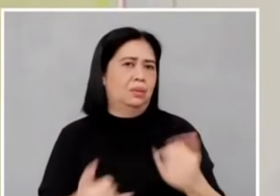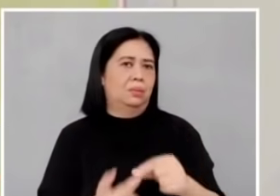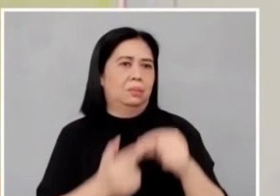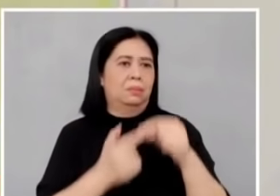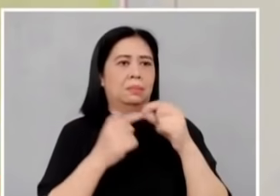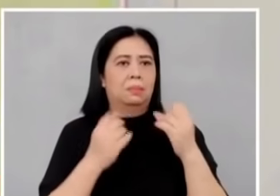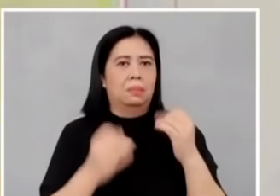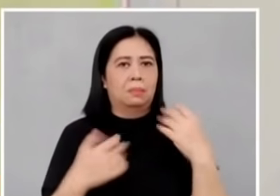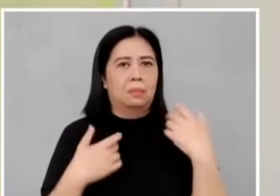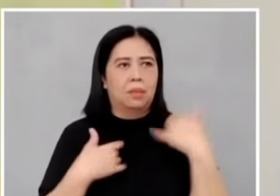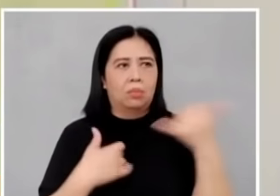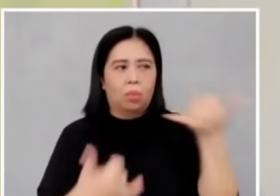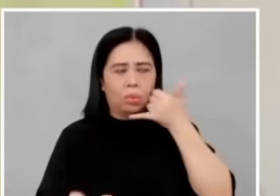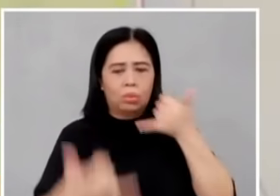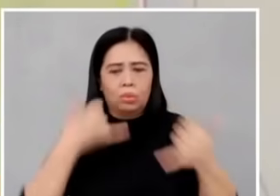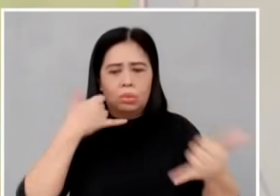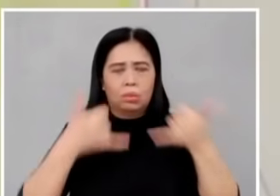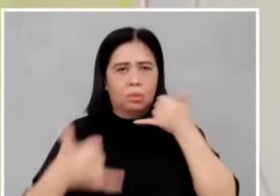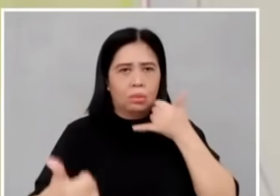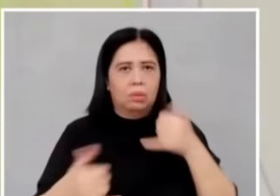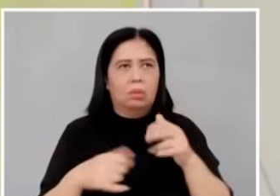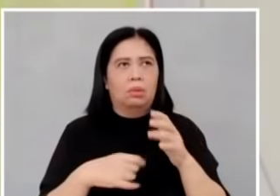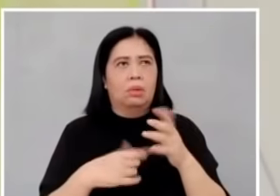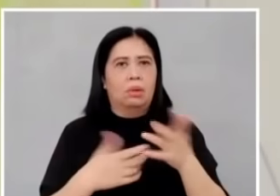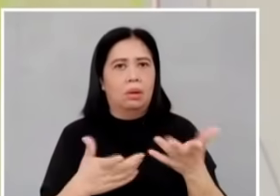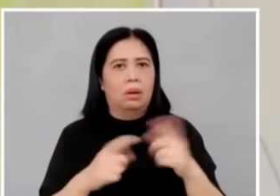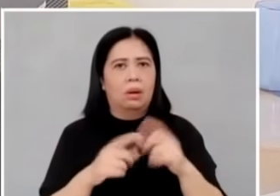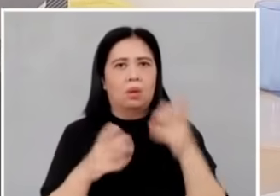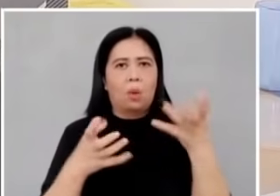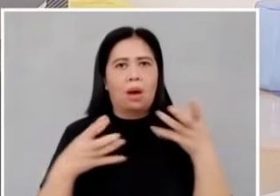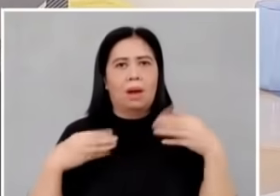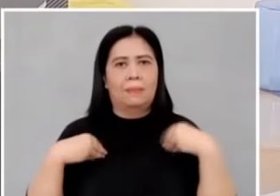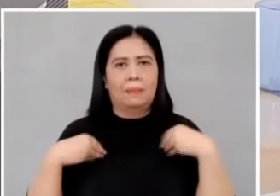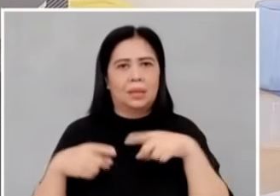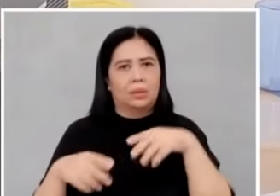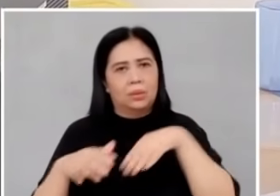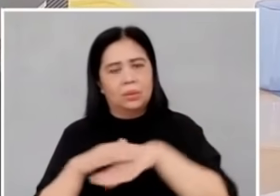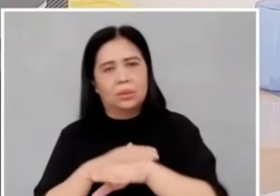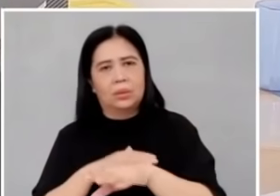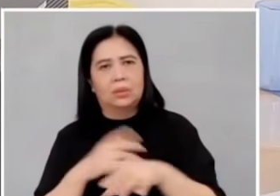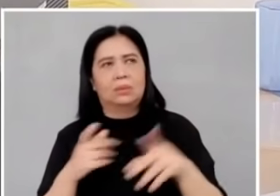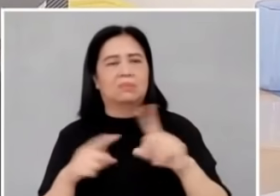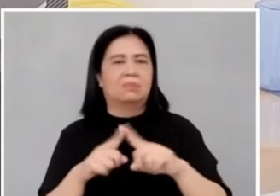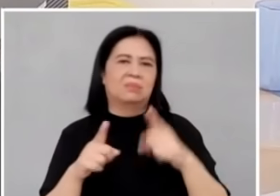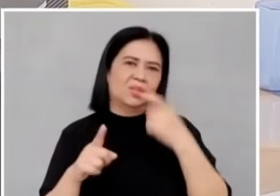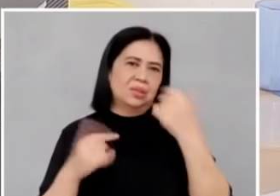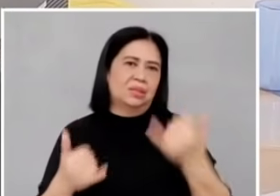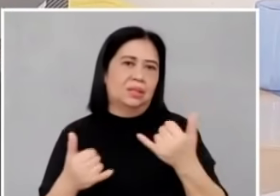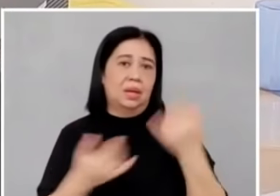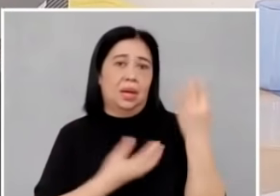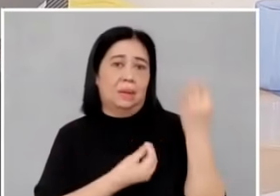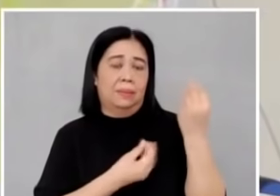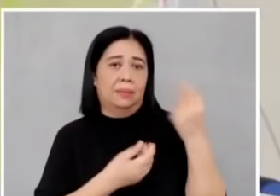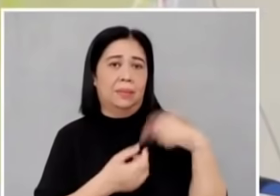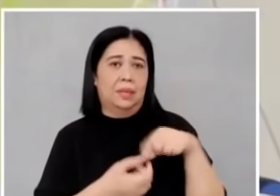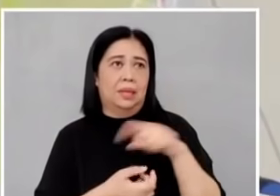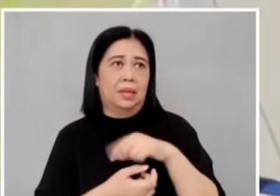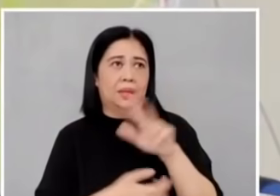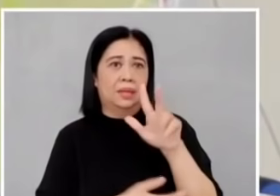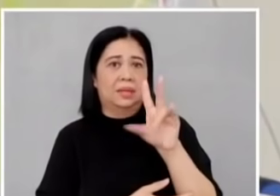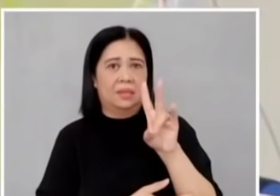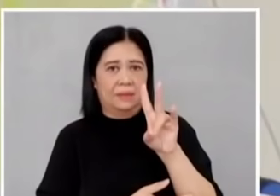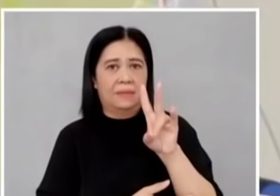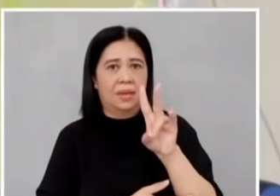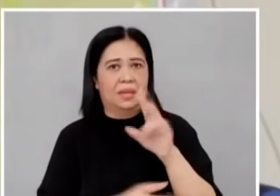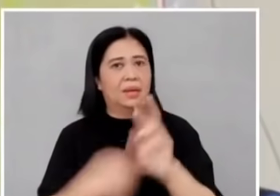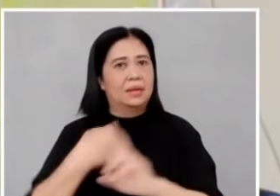mga tumatawag po sa amin na for admission po ang patient. As of now po kasi ang update po namin, 37 na po yung naka-reserve